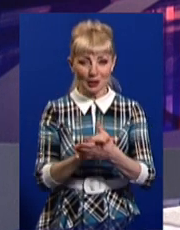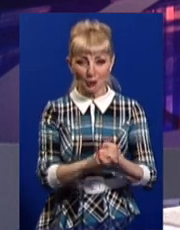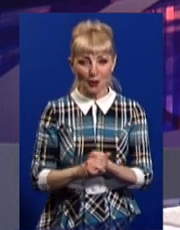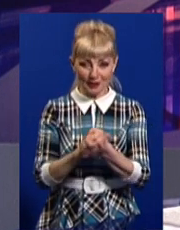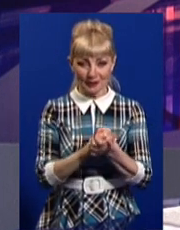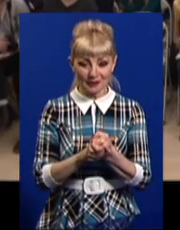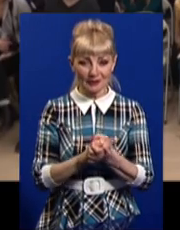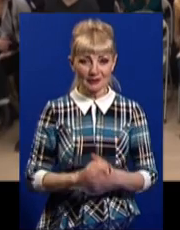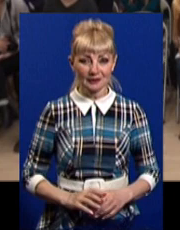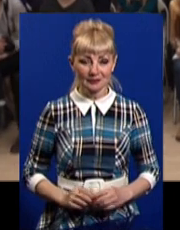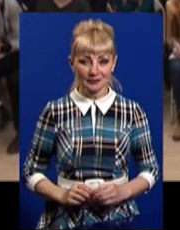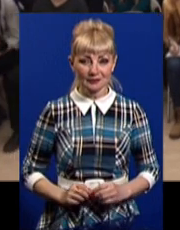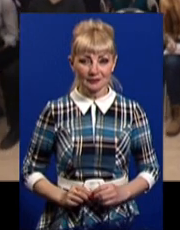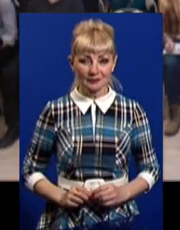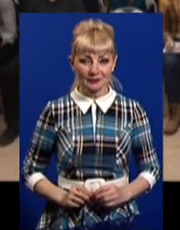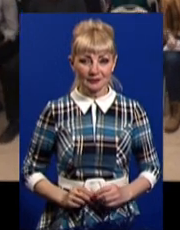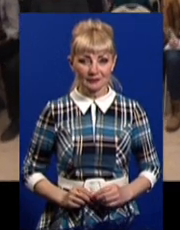солідарності.